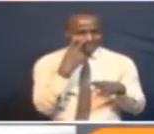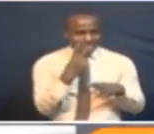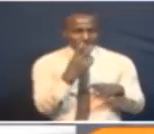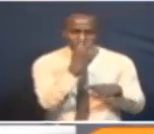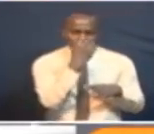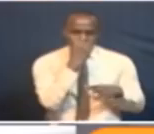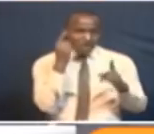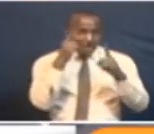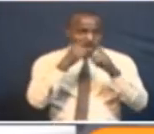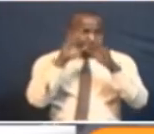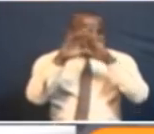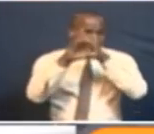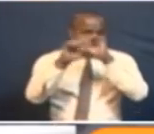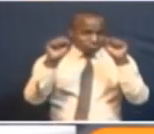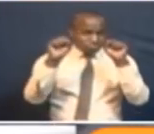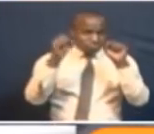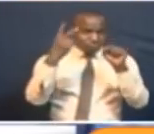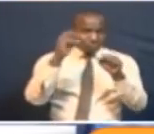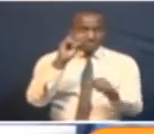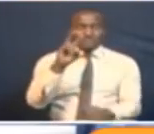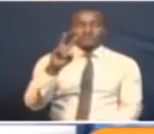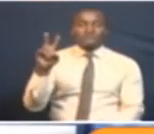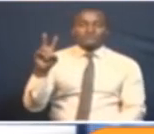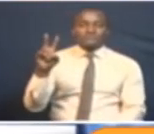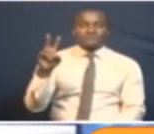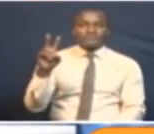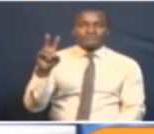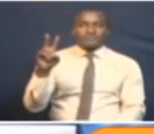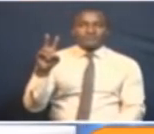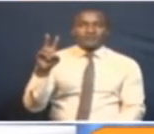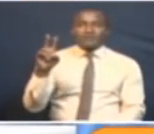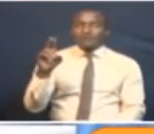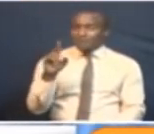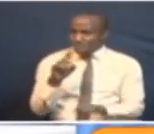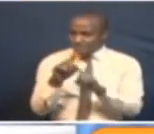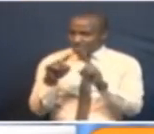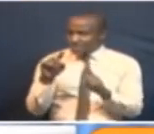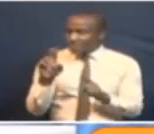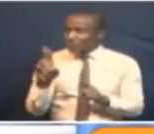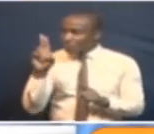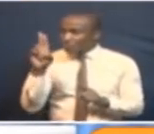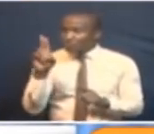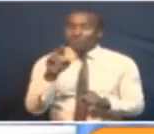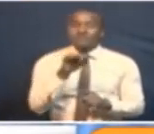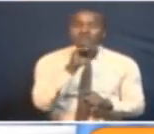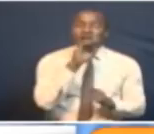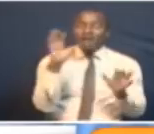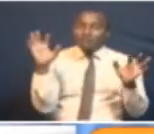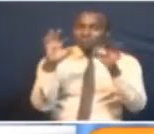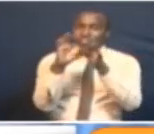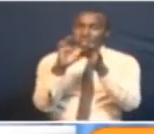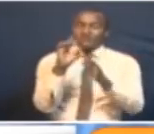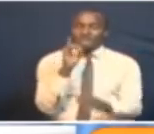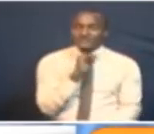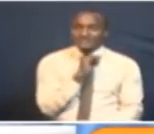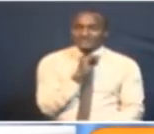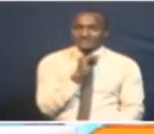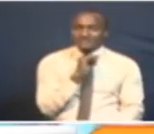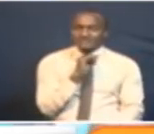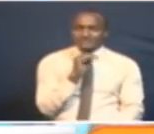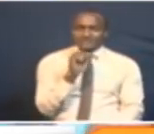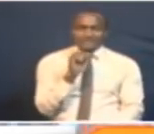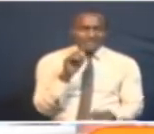mwaka 2022. Uhusiano mpya baina ya rais na kinara wa NASA Raila Odinga, pamoja na mdahalo kuhusu vita dhidi